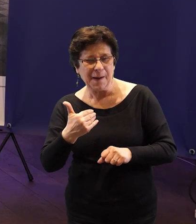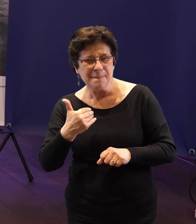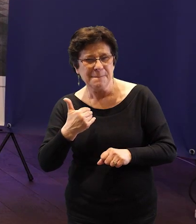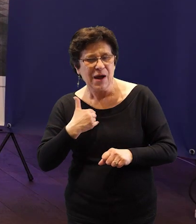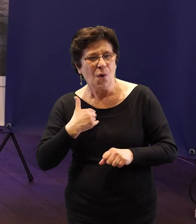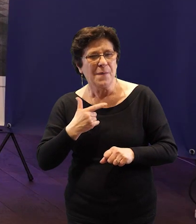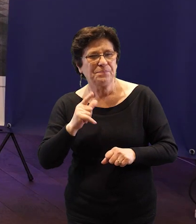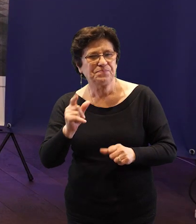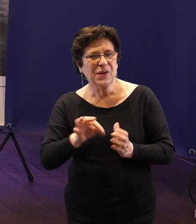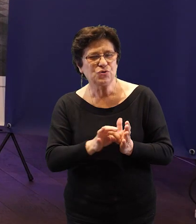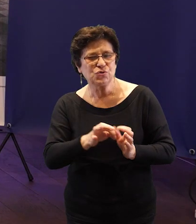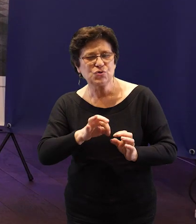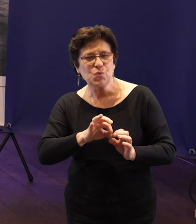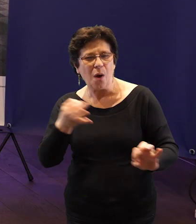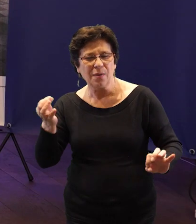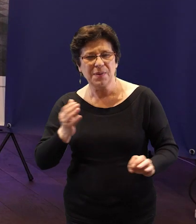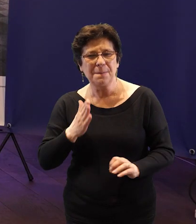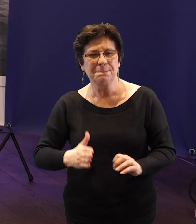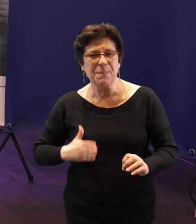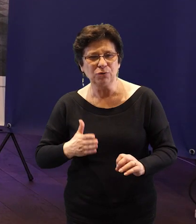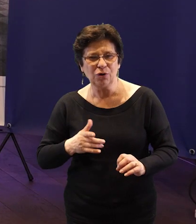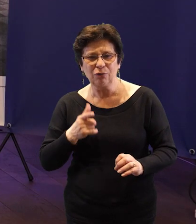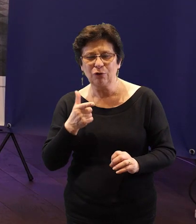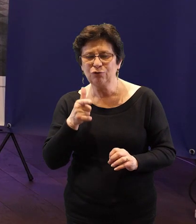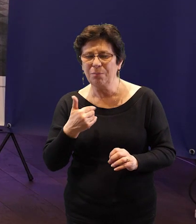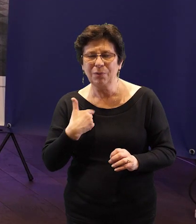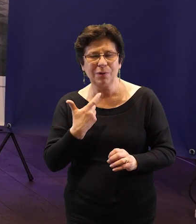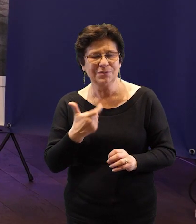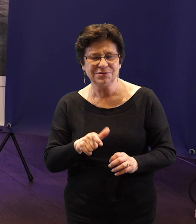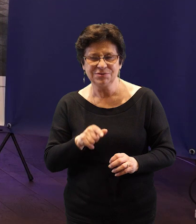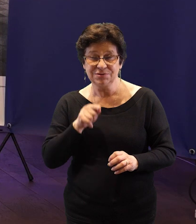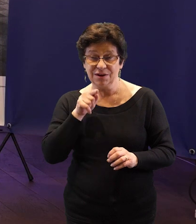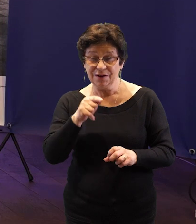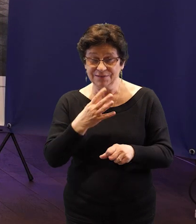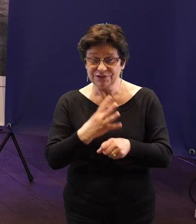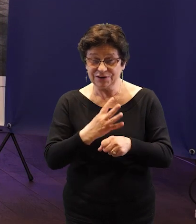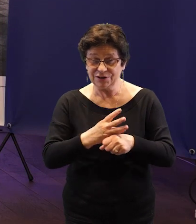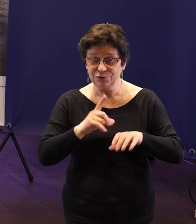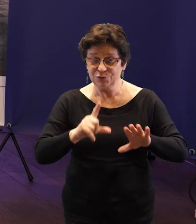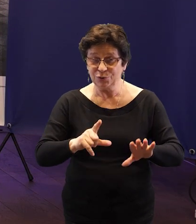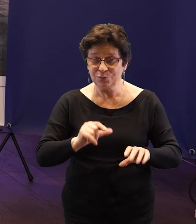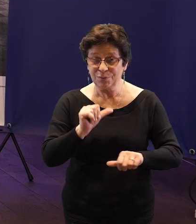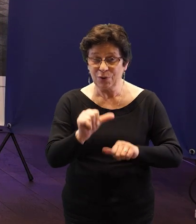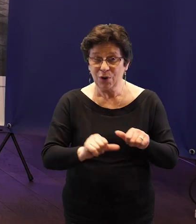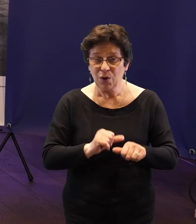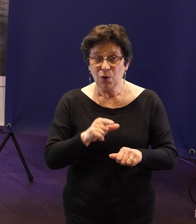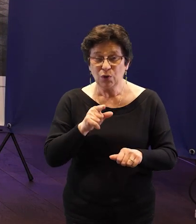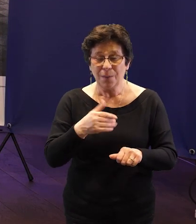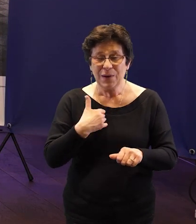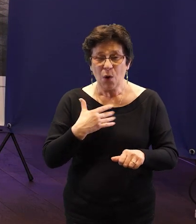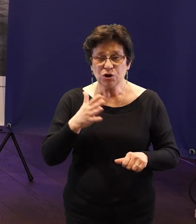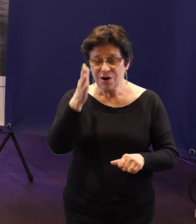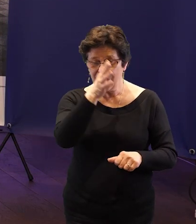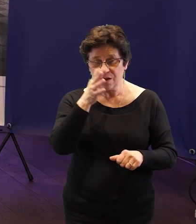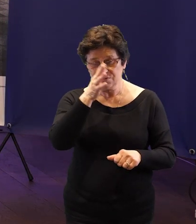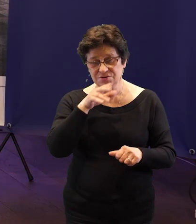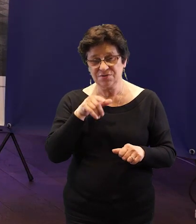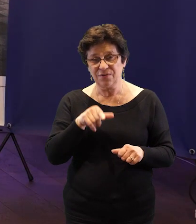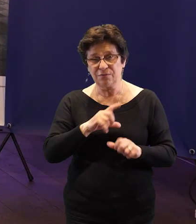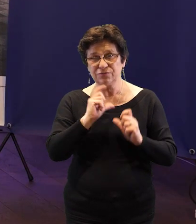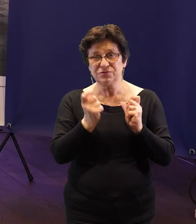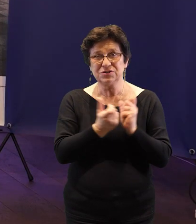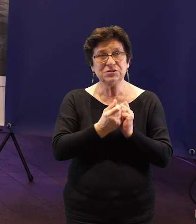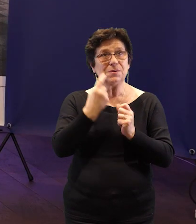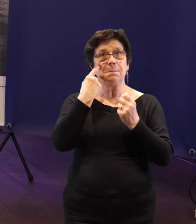co się stało pod koniec czerwca 1947 roku. A wszyscy zaczęli patrzeć w niebo, zaczęli